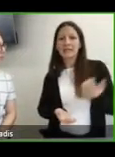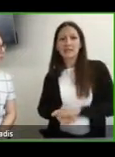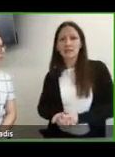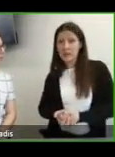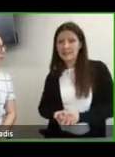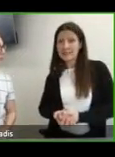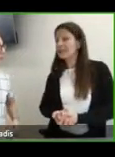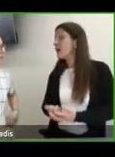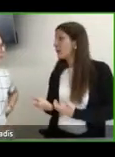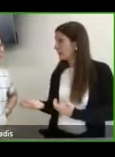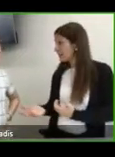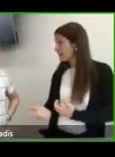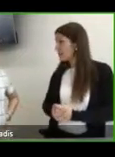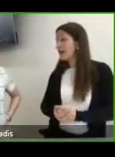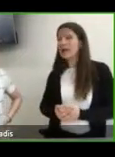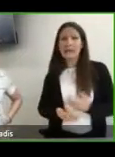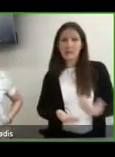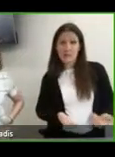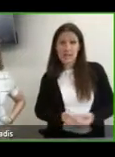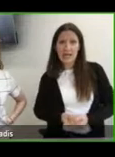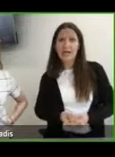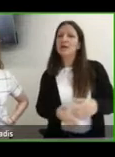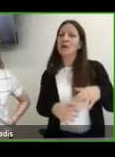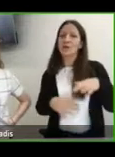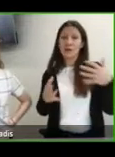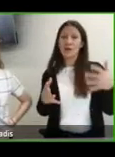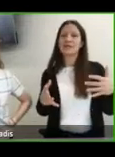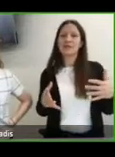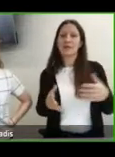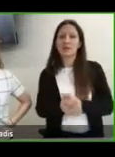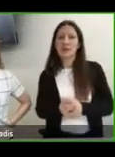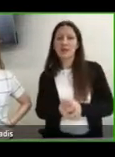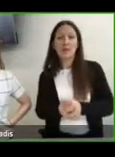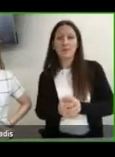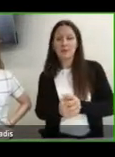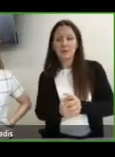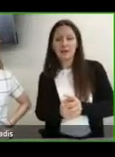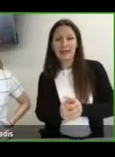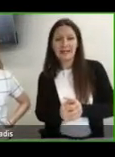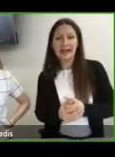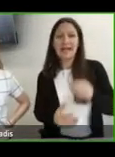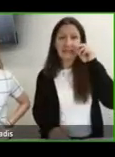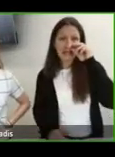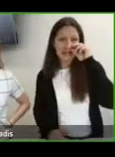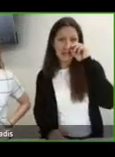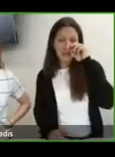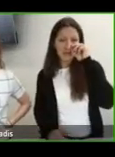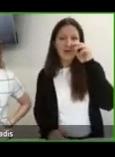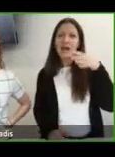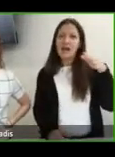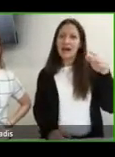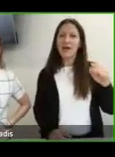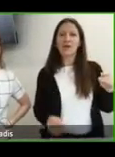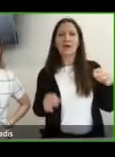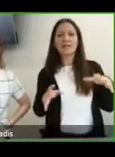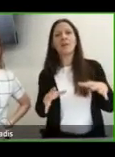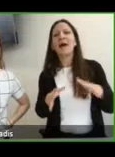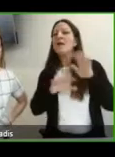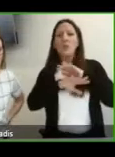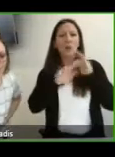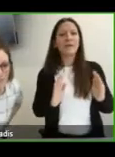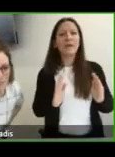de création au niveau artistique, de création visuelle, création musicale. Donc, ça, c'est un sujet qui est quand même très intéressant à suivre. Alors,